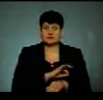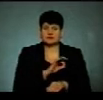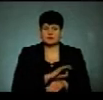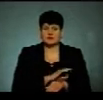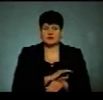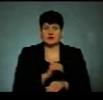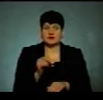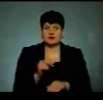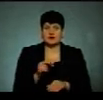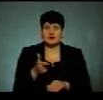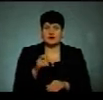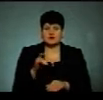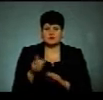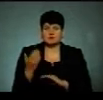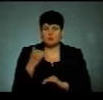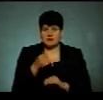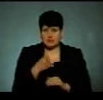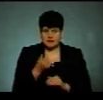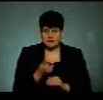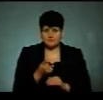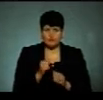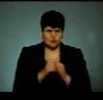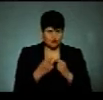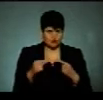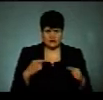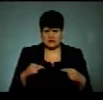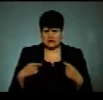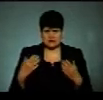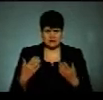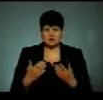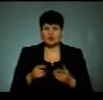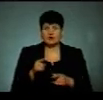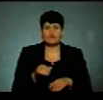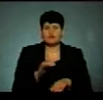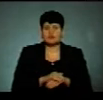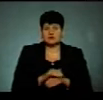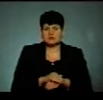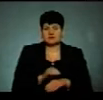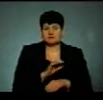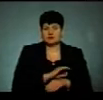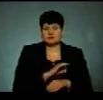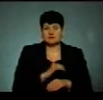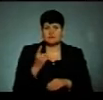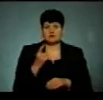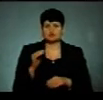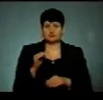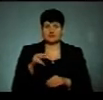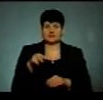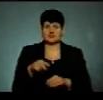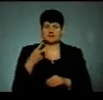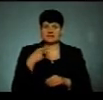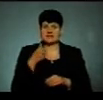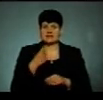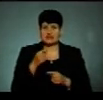споживачем газу за попередній газовий рік. Тобто в кожного різна? Так, в кожного різна. Тобто його фактичне споживання від 1 жовтня на 2020